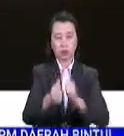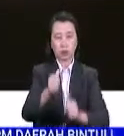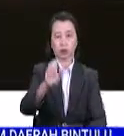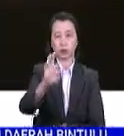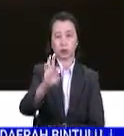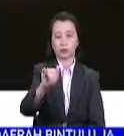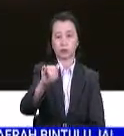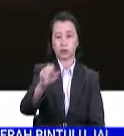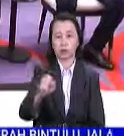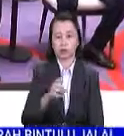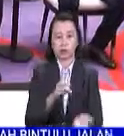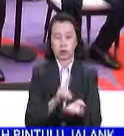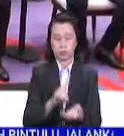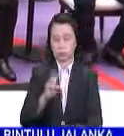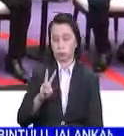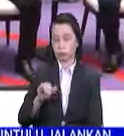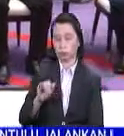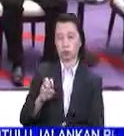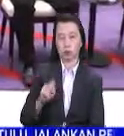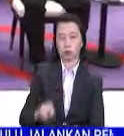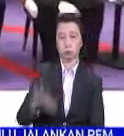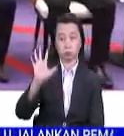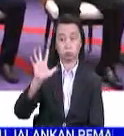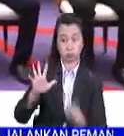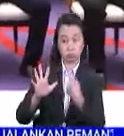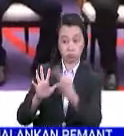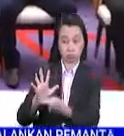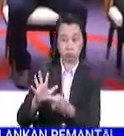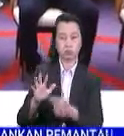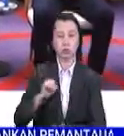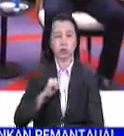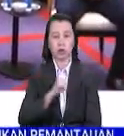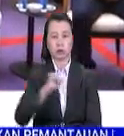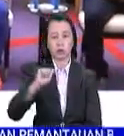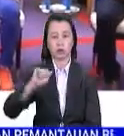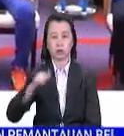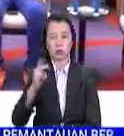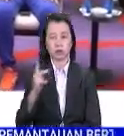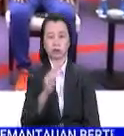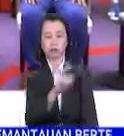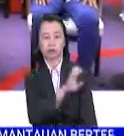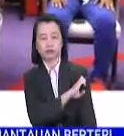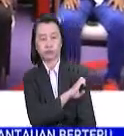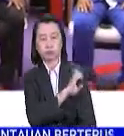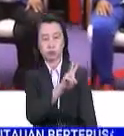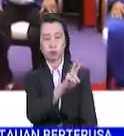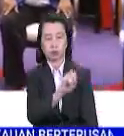FAS. Dr. Wirdati antara lima muka baharu yang membarisi ahli jalan kuasa eksekutif sesi